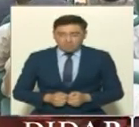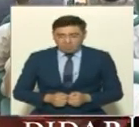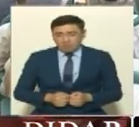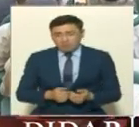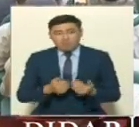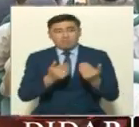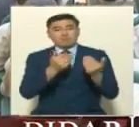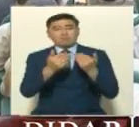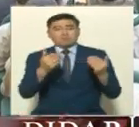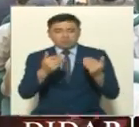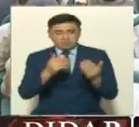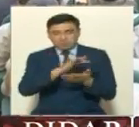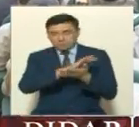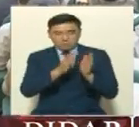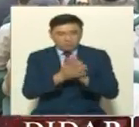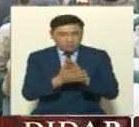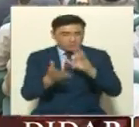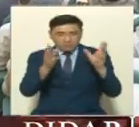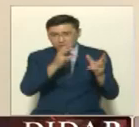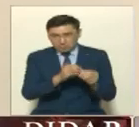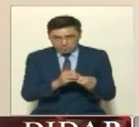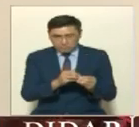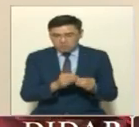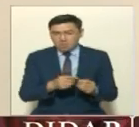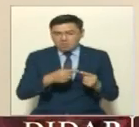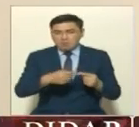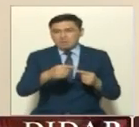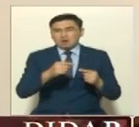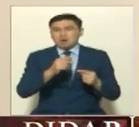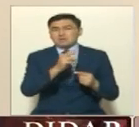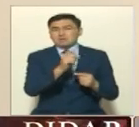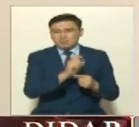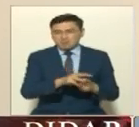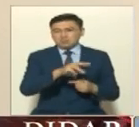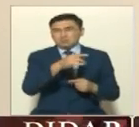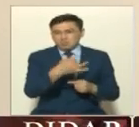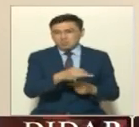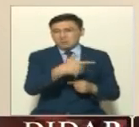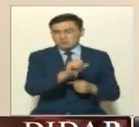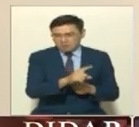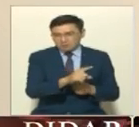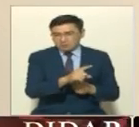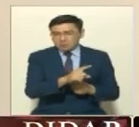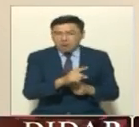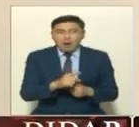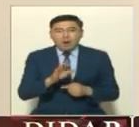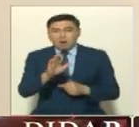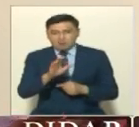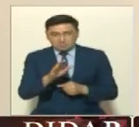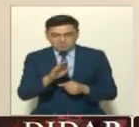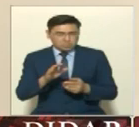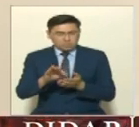Учитывая ваш опыт работы, вам предлагают трудоустройство в рамках действующих правил АО «Казмунайгаз». Однако удовлетворить требования о